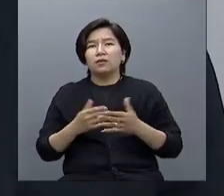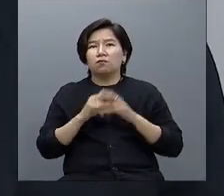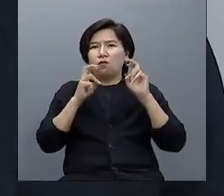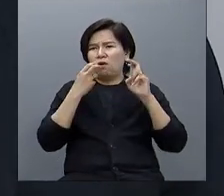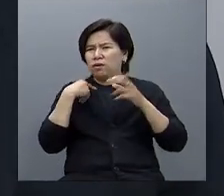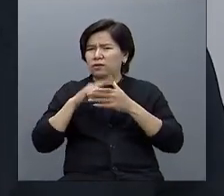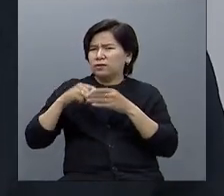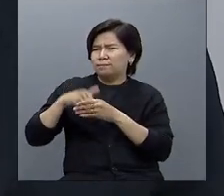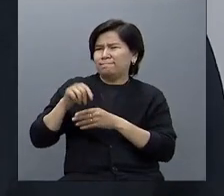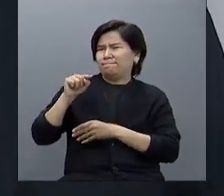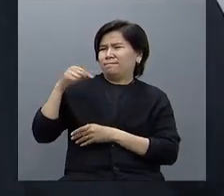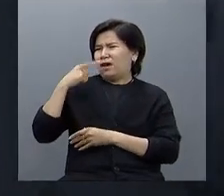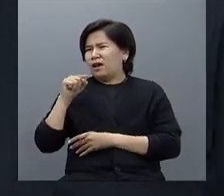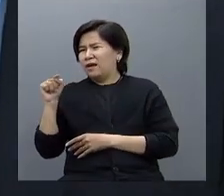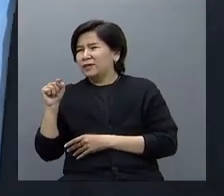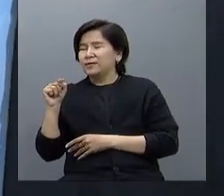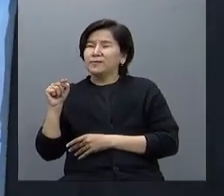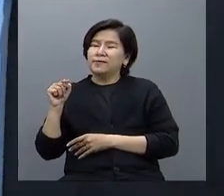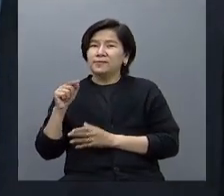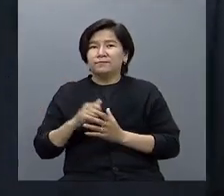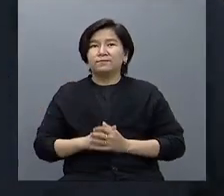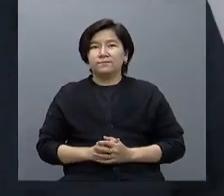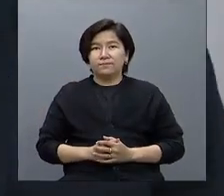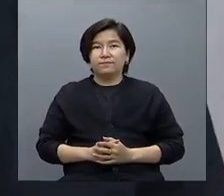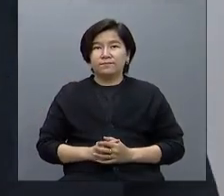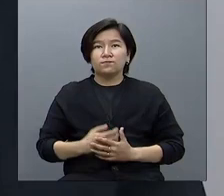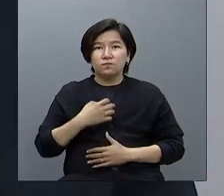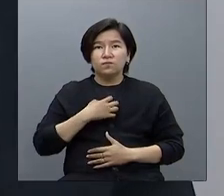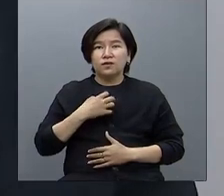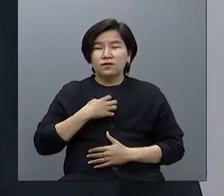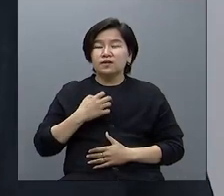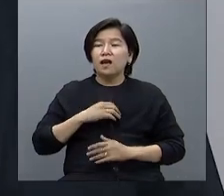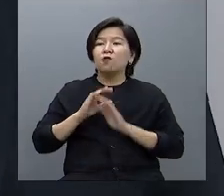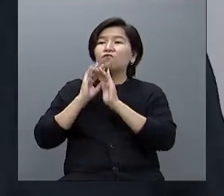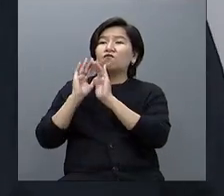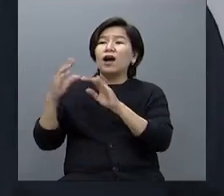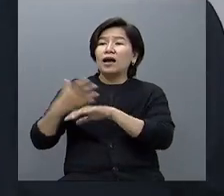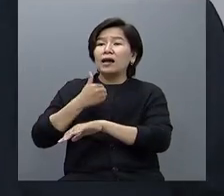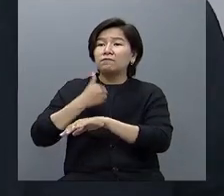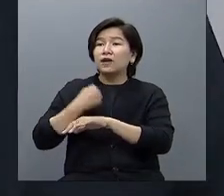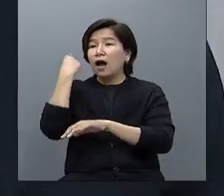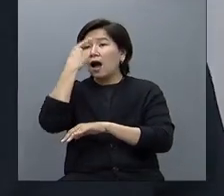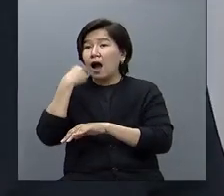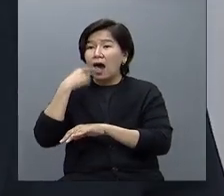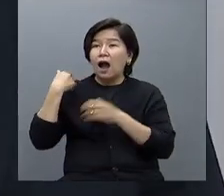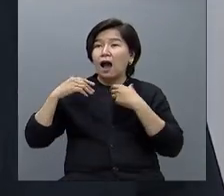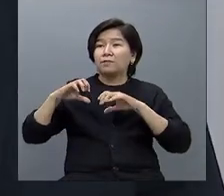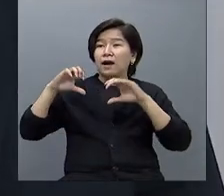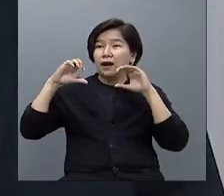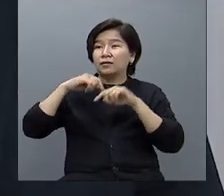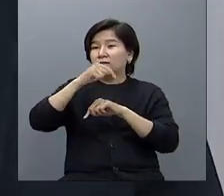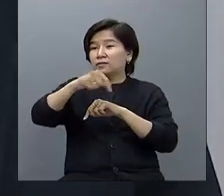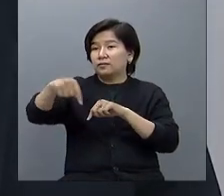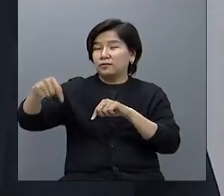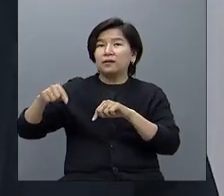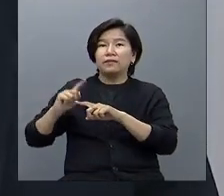ใครยืนยันว่าถ้าฝากได้นะครับผมอยากเห็นว่ามีหน่วยงานของรัฐหลายหน่วยงานโดยเฉพาะหน่ว